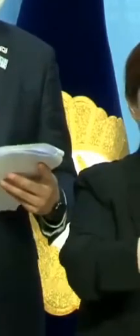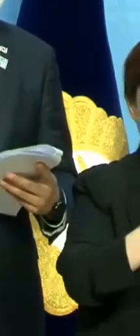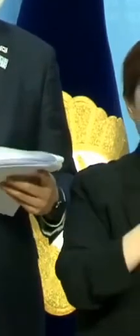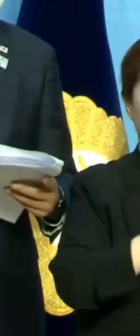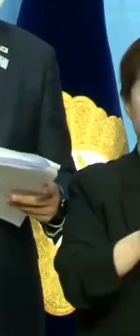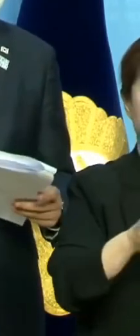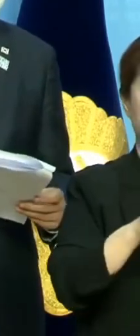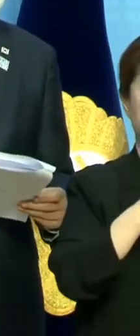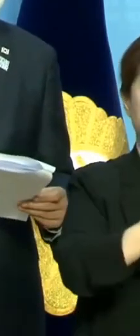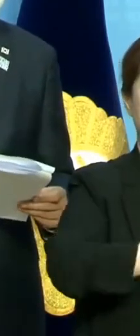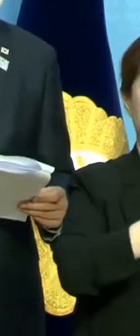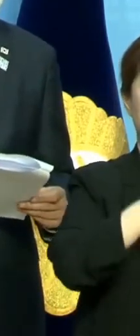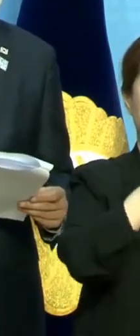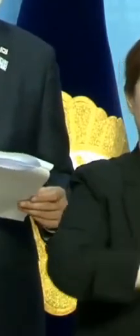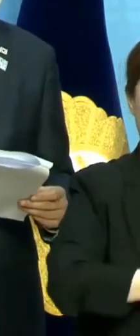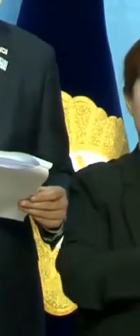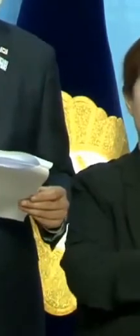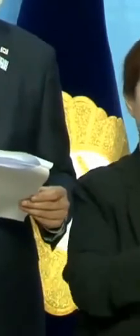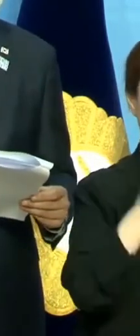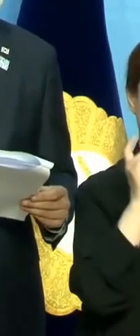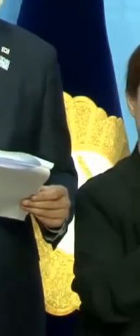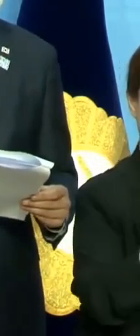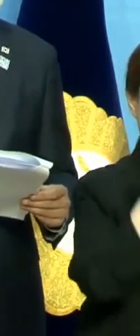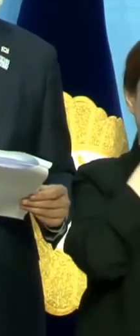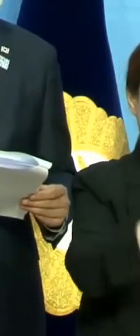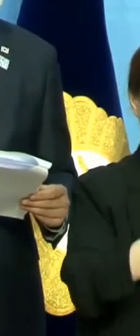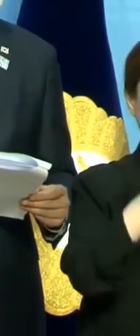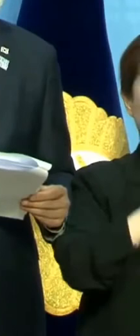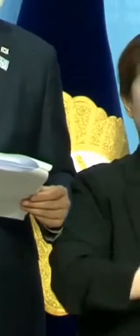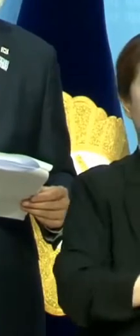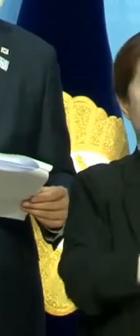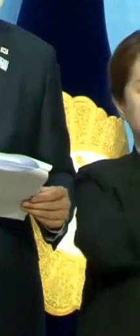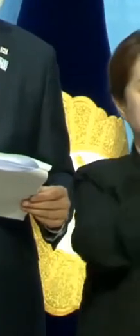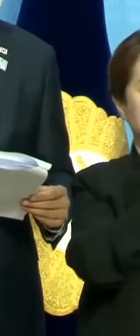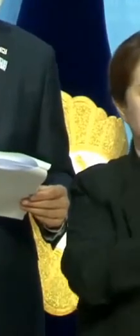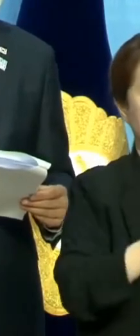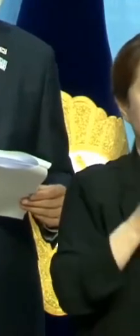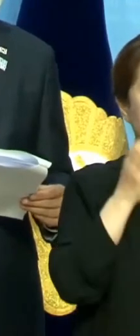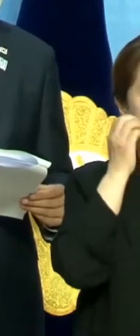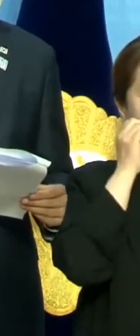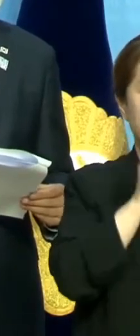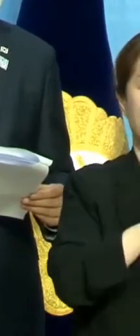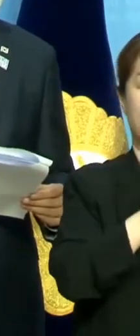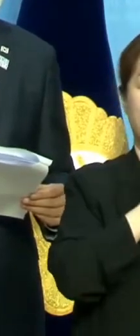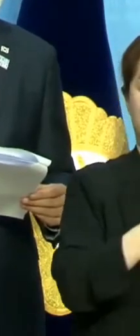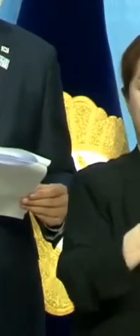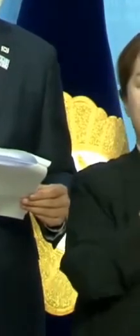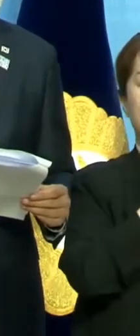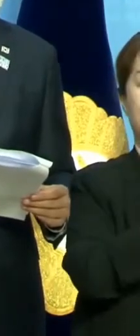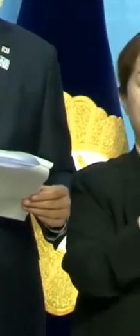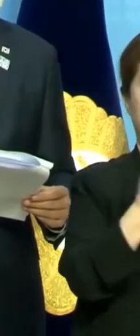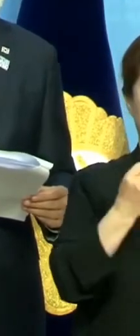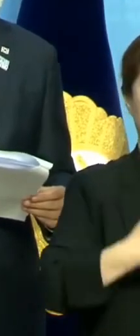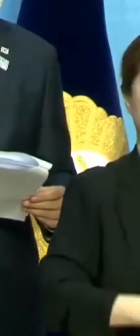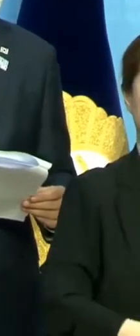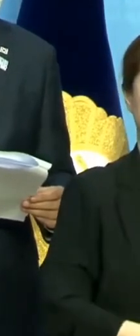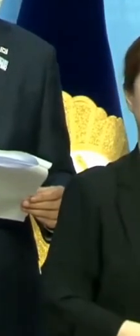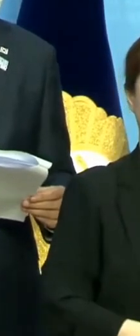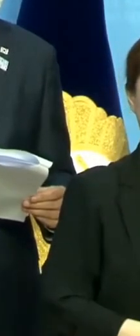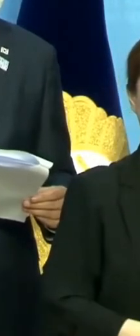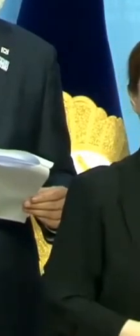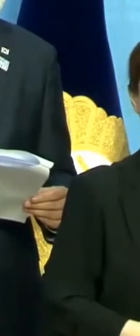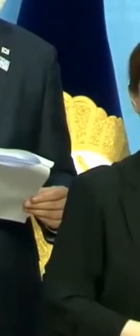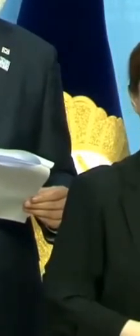수가 있느냐, 어떻게 그런 사기를 칠 수 있느냐라는 대답이 한결같이 돌아왔습니다.